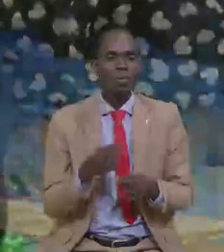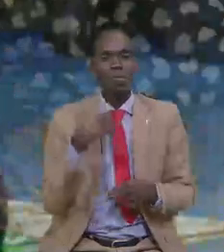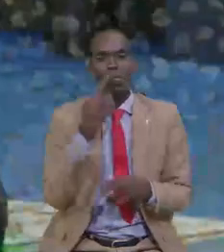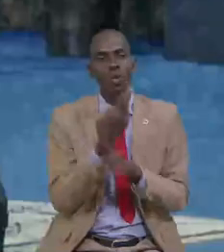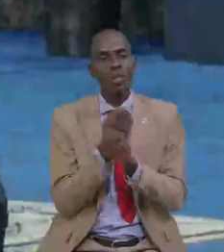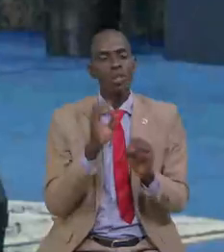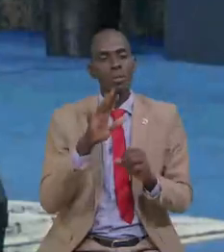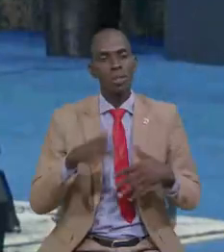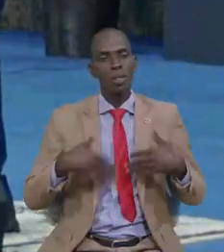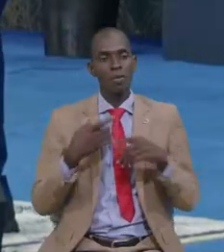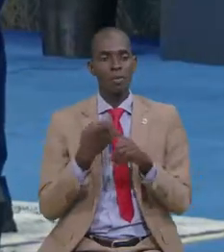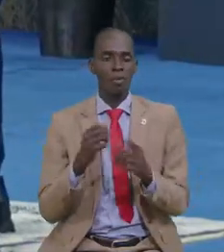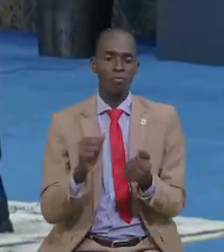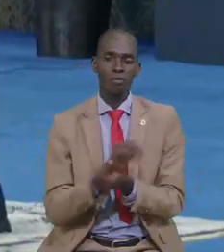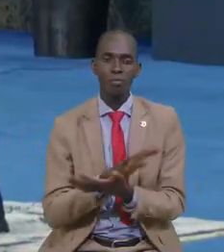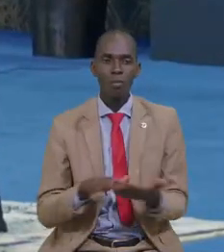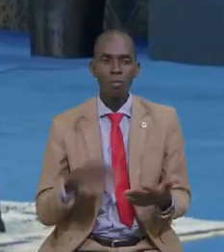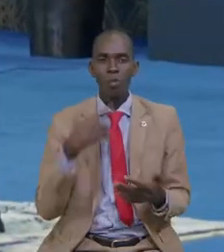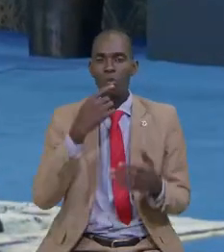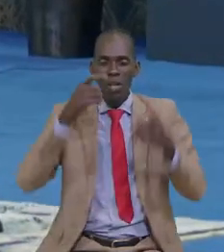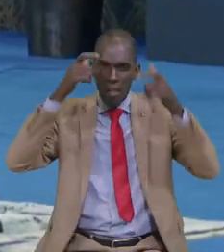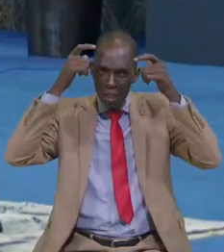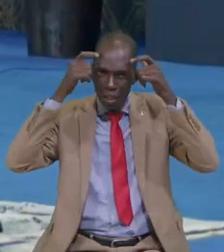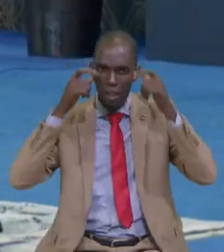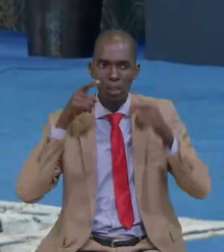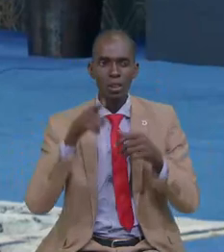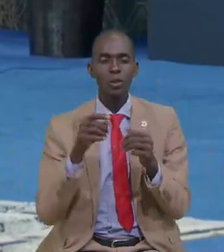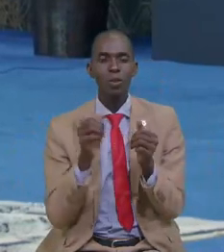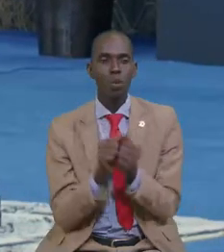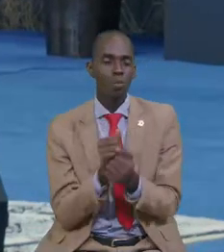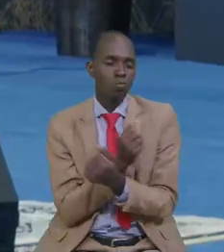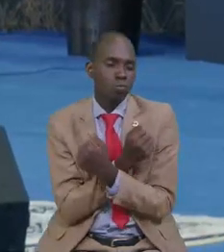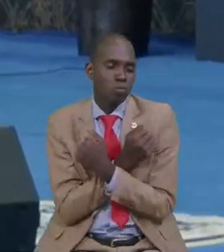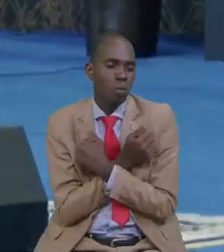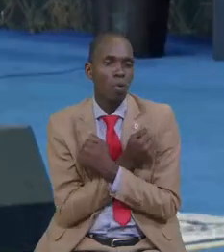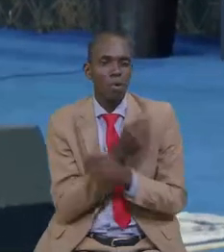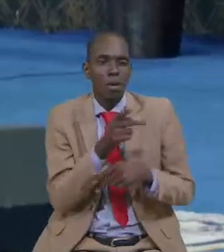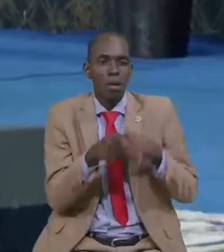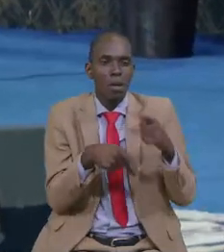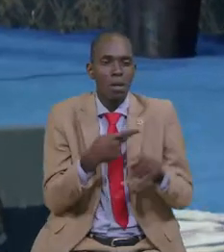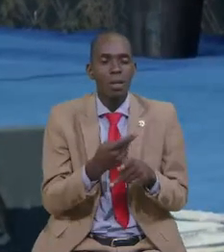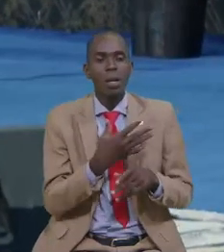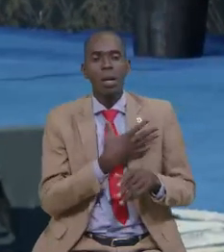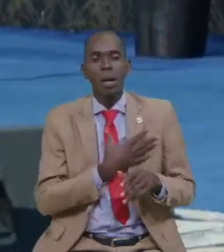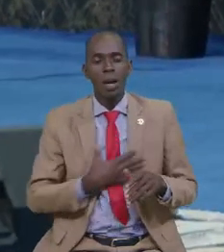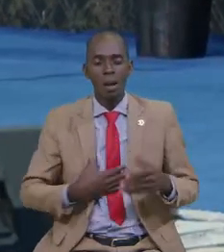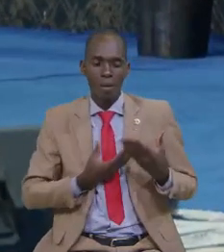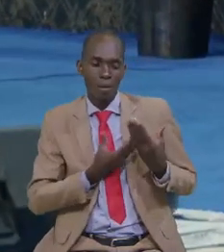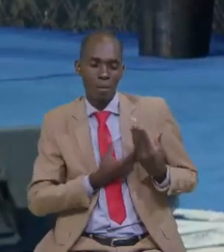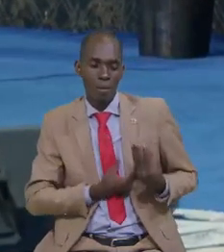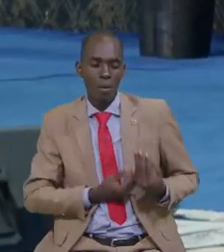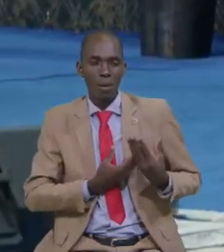provision. Il dit, c'est lui qui délivre ta vie de la fosse, qui te couronne de bonté et